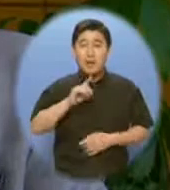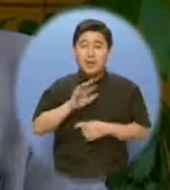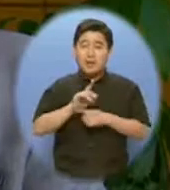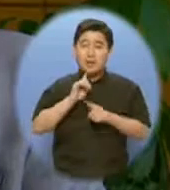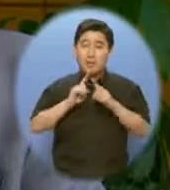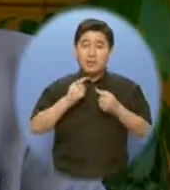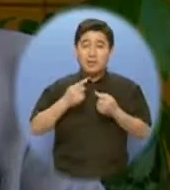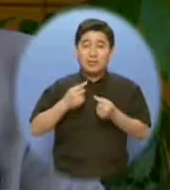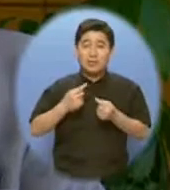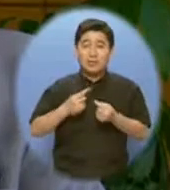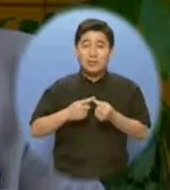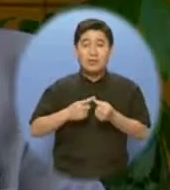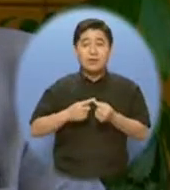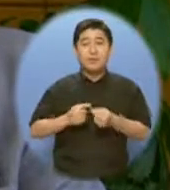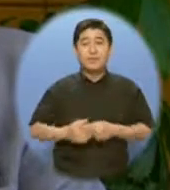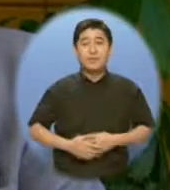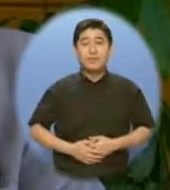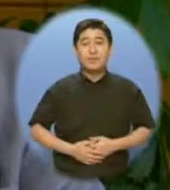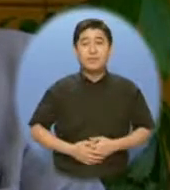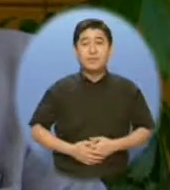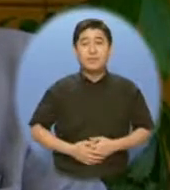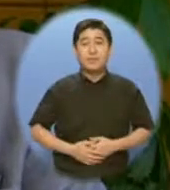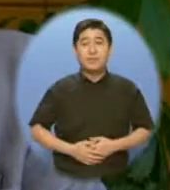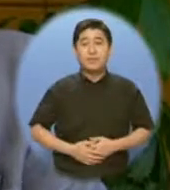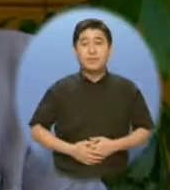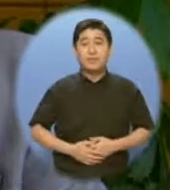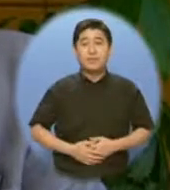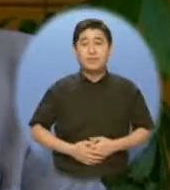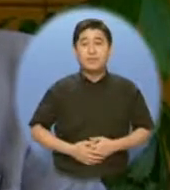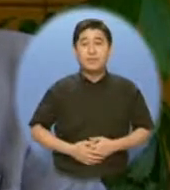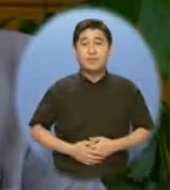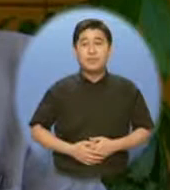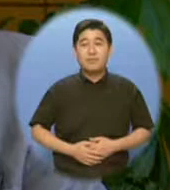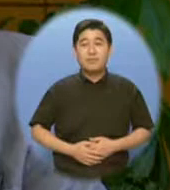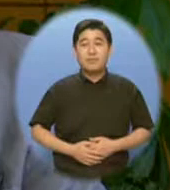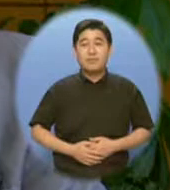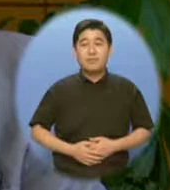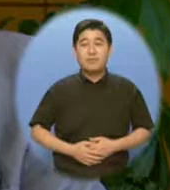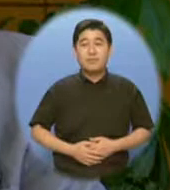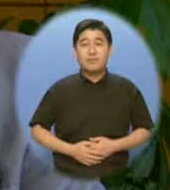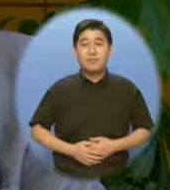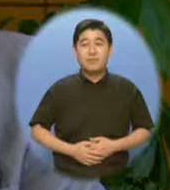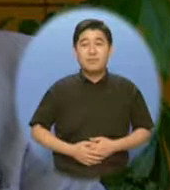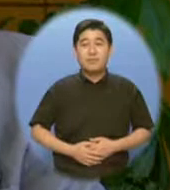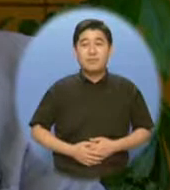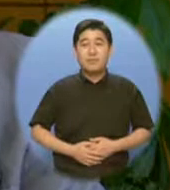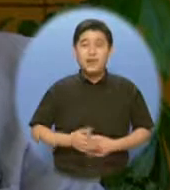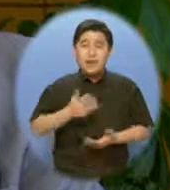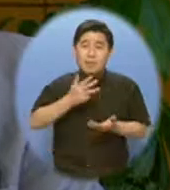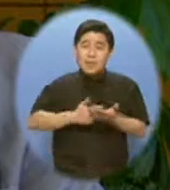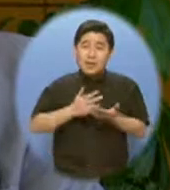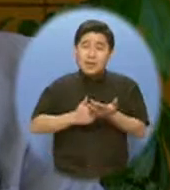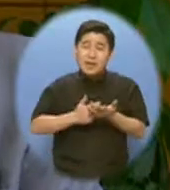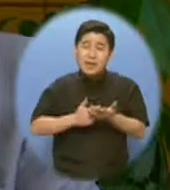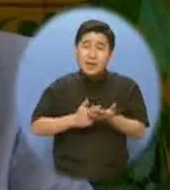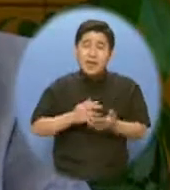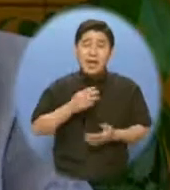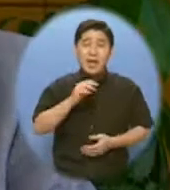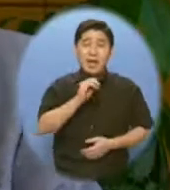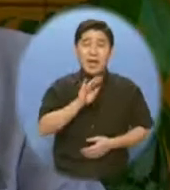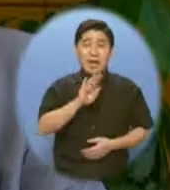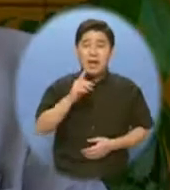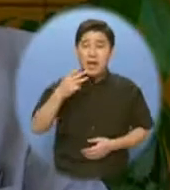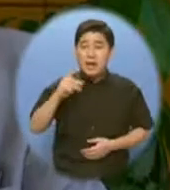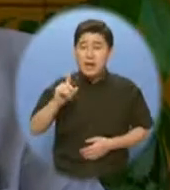악센트가 세 번째 있어요. 이것은 경상도 지역에서 쓰는 악센트입니다. 그 리듬이 해바라기 이래요.